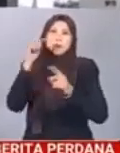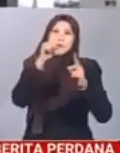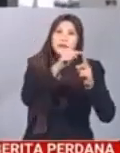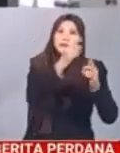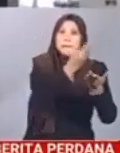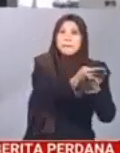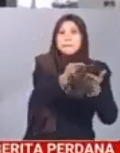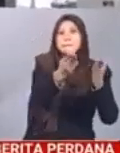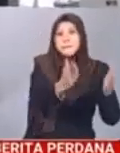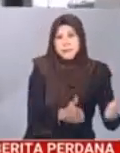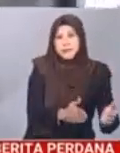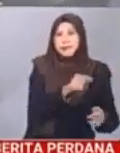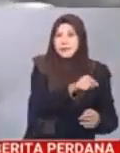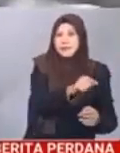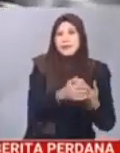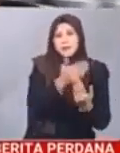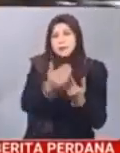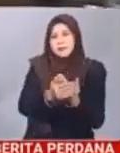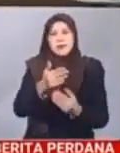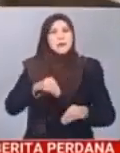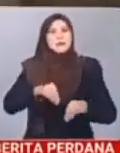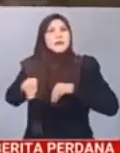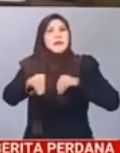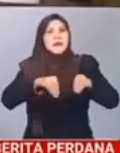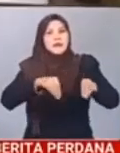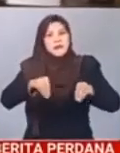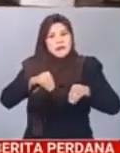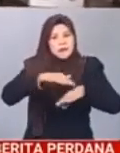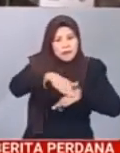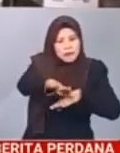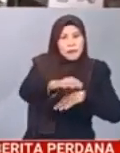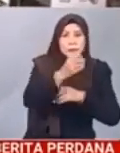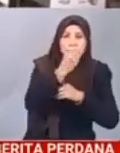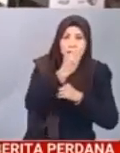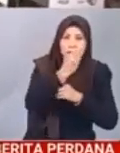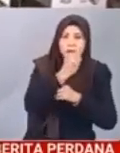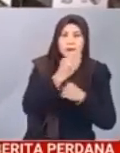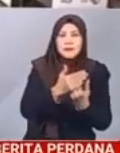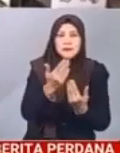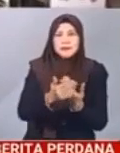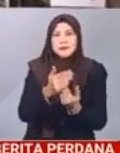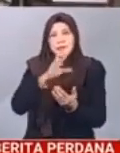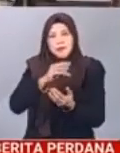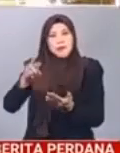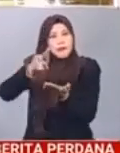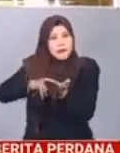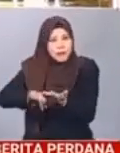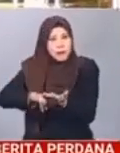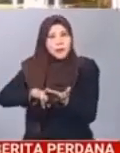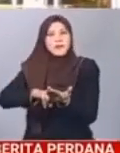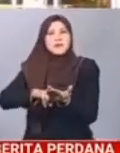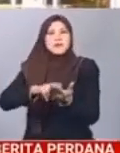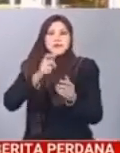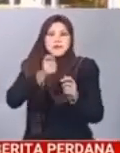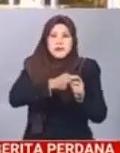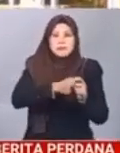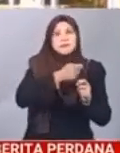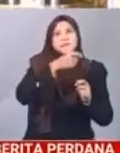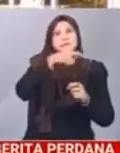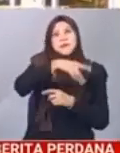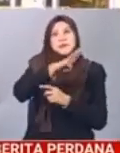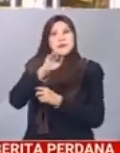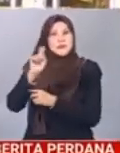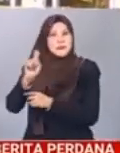kepada pembeli ia bagi memudahkan pergerakan setiap penghantar makanan selain menjadi record buat setiap pvc